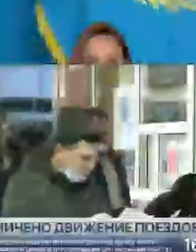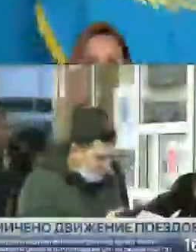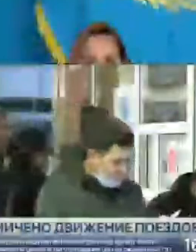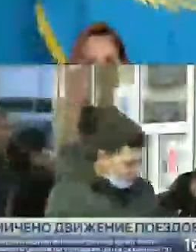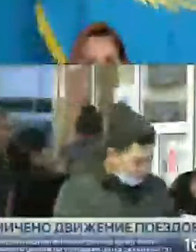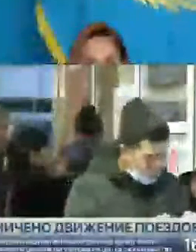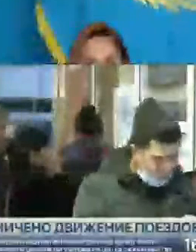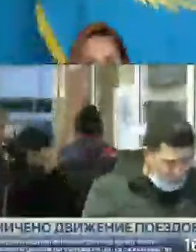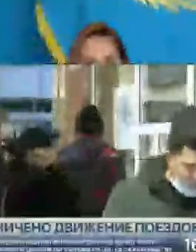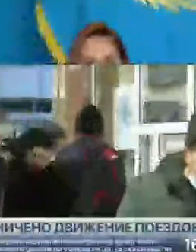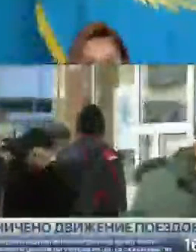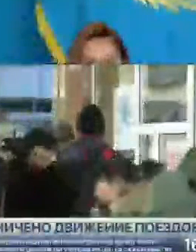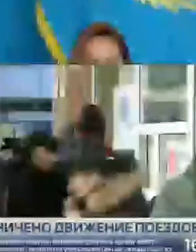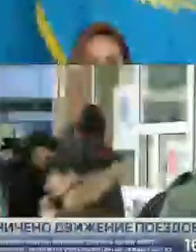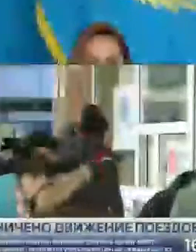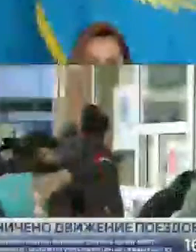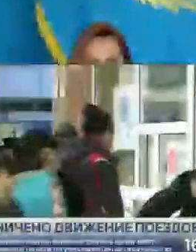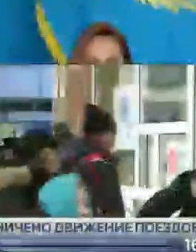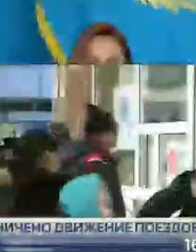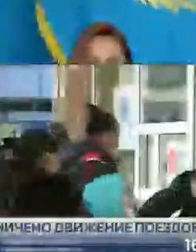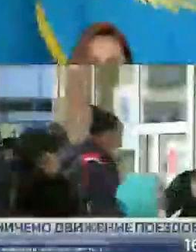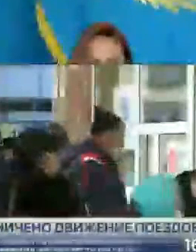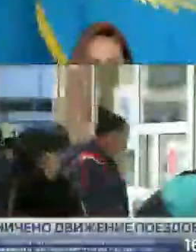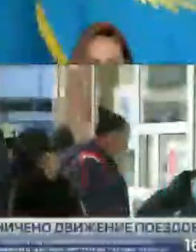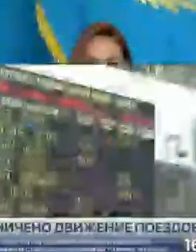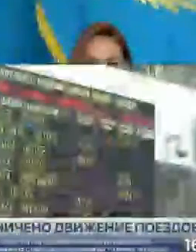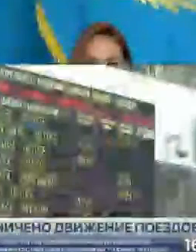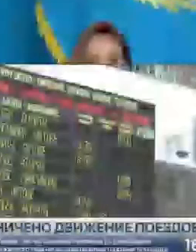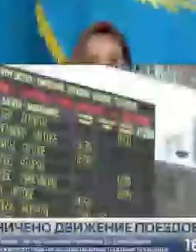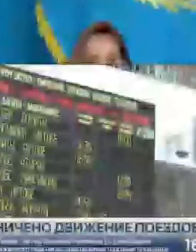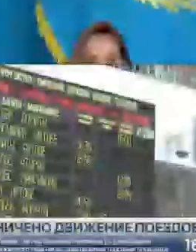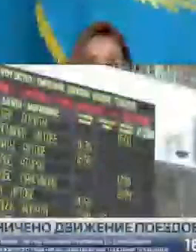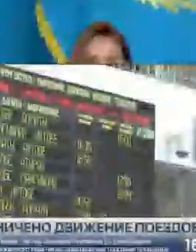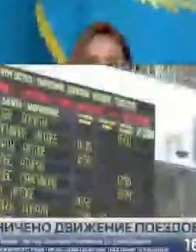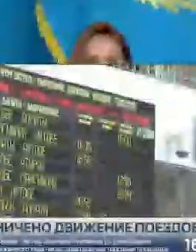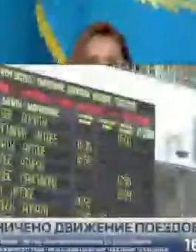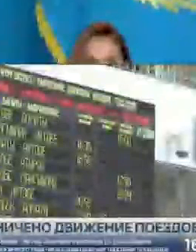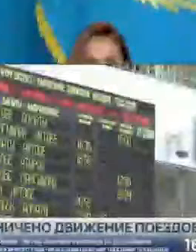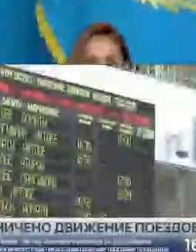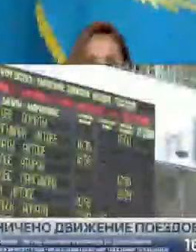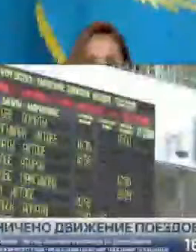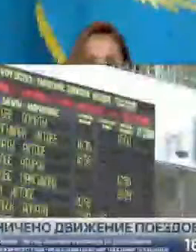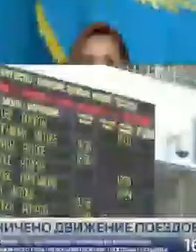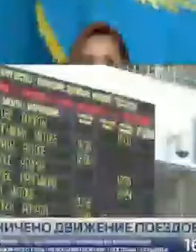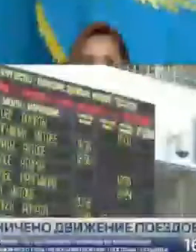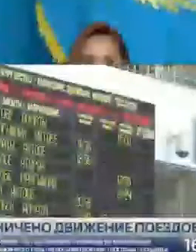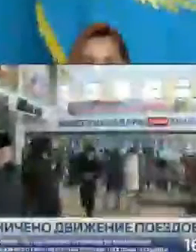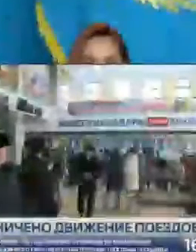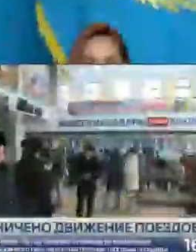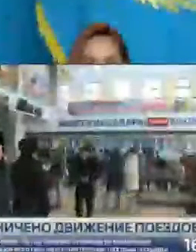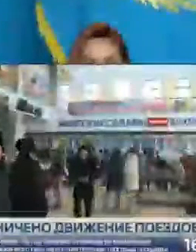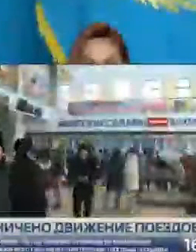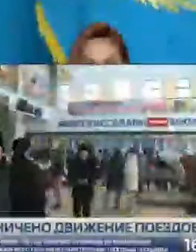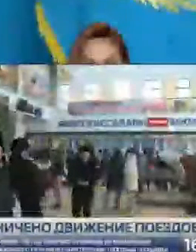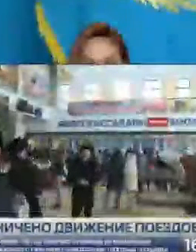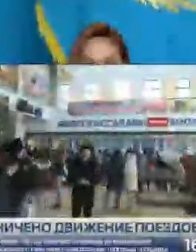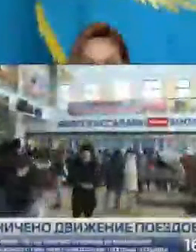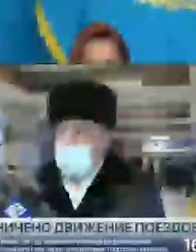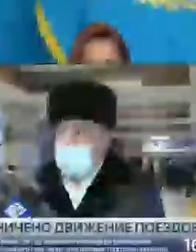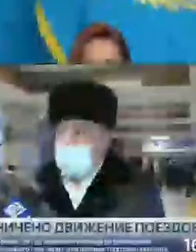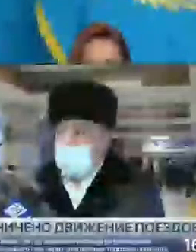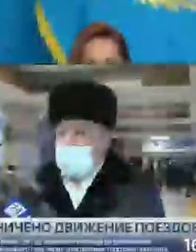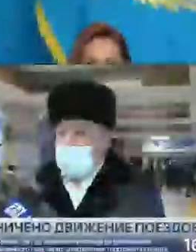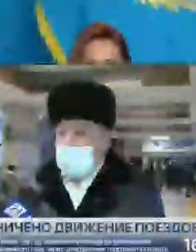областных центрах, в связи с чем в ряде регионов мною введено чрезвычайное положение. Это необходимая